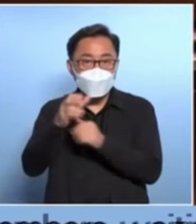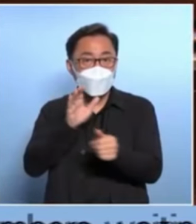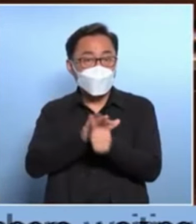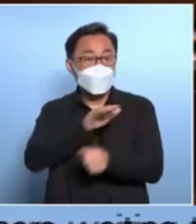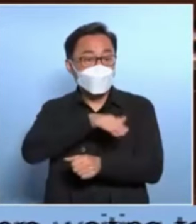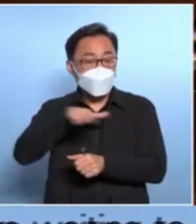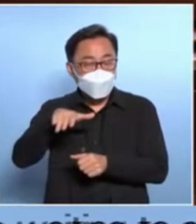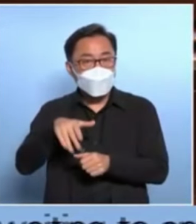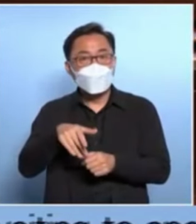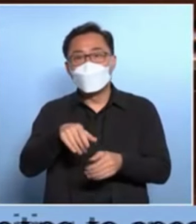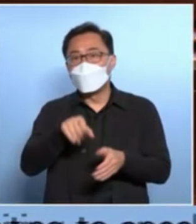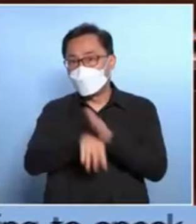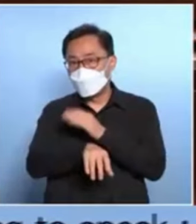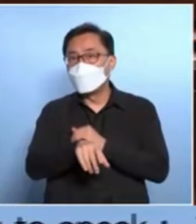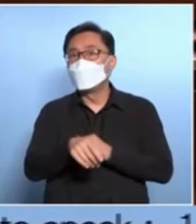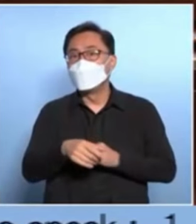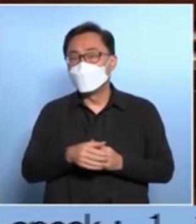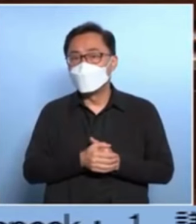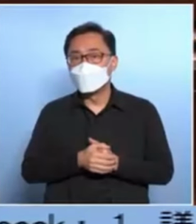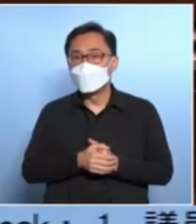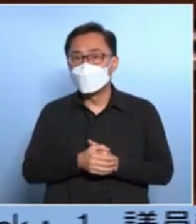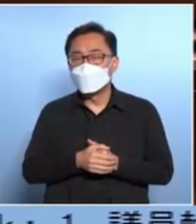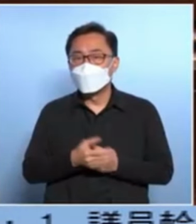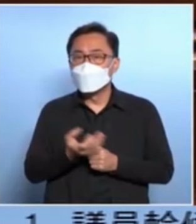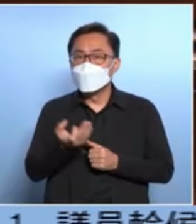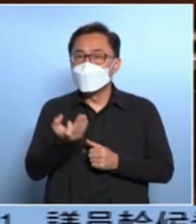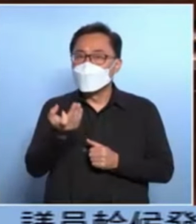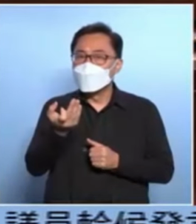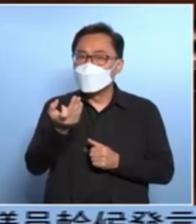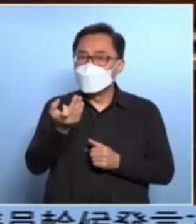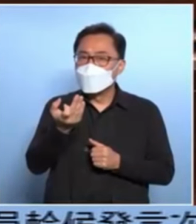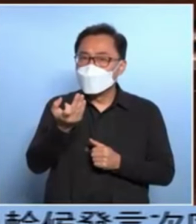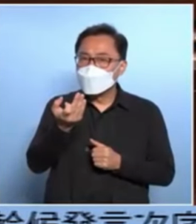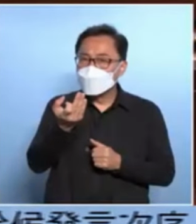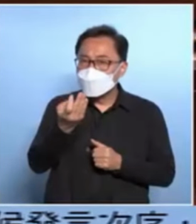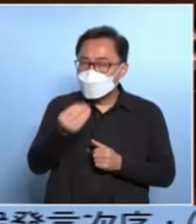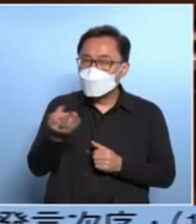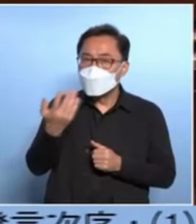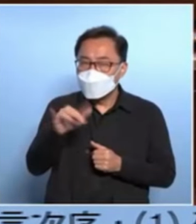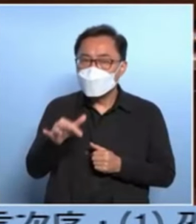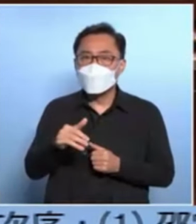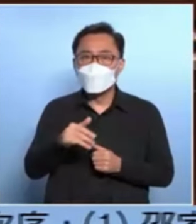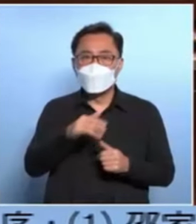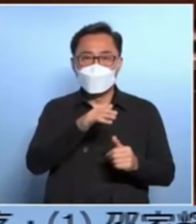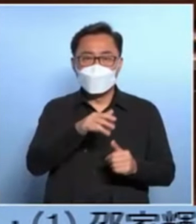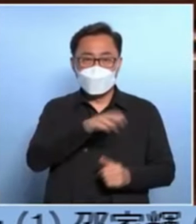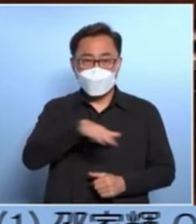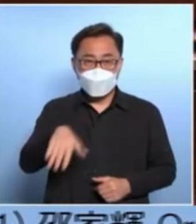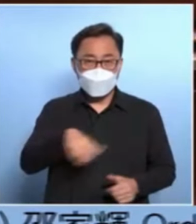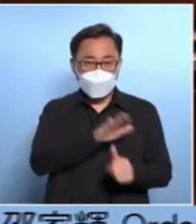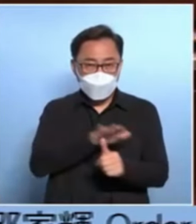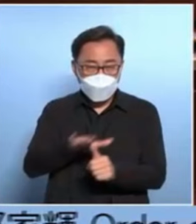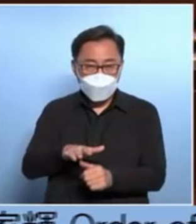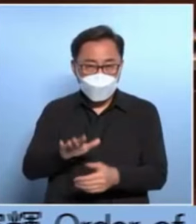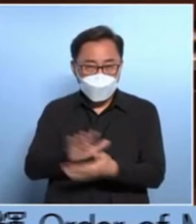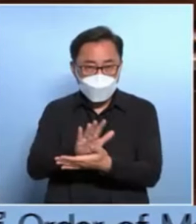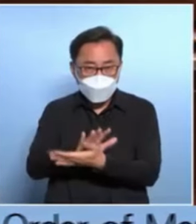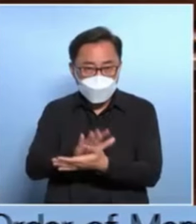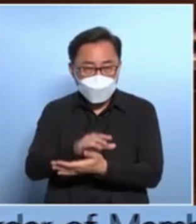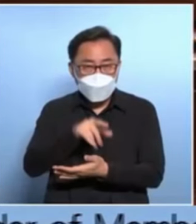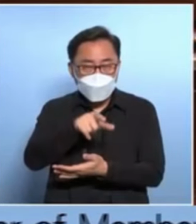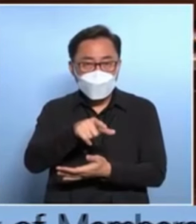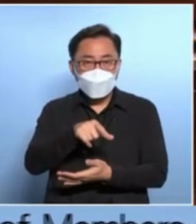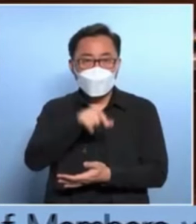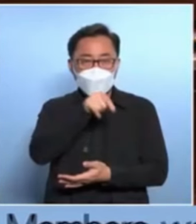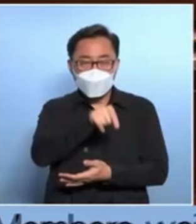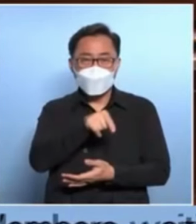失職的。幾十人的兒童在這裡被虐了這麼久，院舍裏面已經有了虐